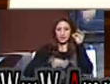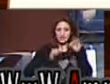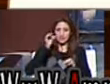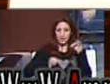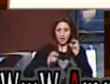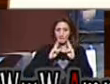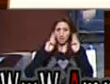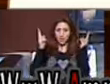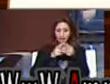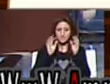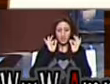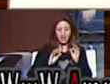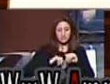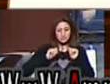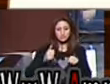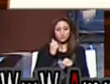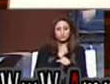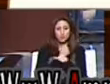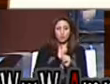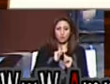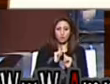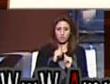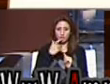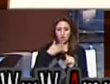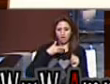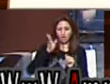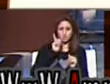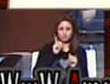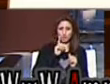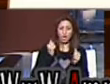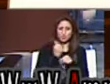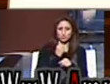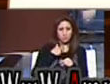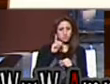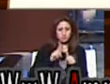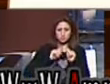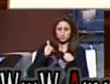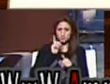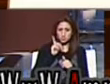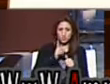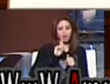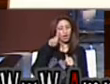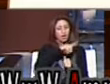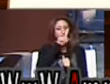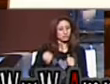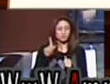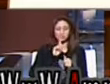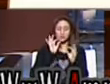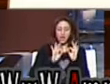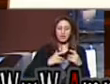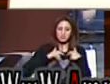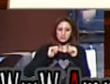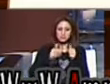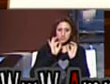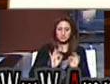مش عايزين يعني نوسع المساله ونقول ان ما حدث من اعضاء النيابه في خلال الفتره اللي فاتت كان نوع من انواع